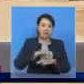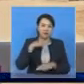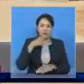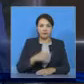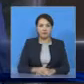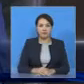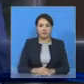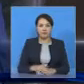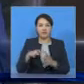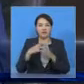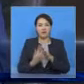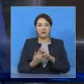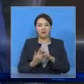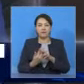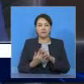баяндады.